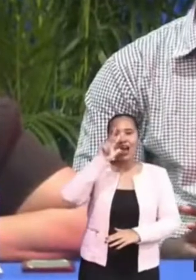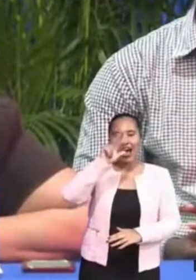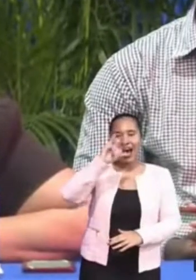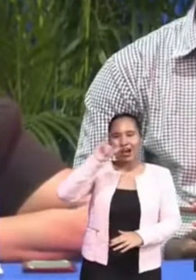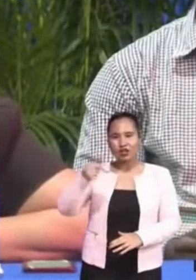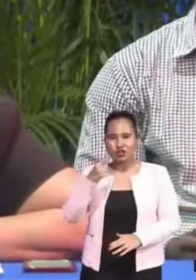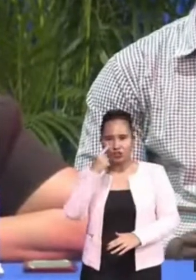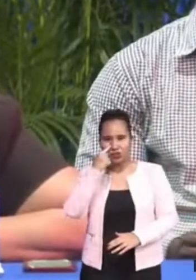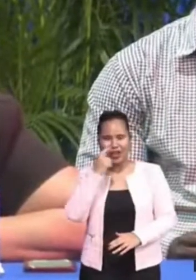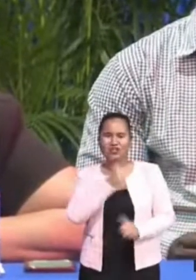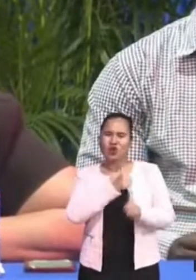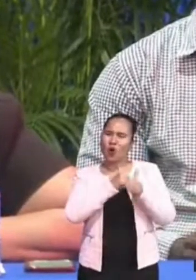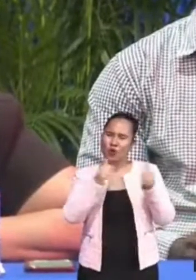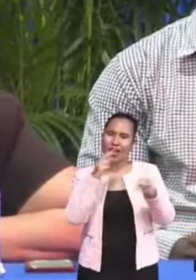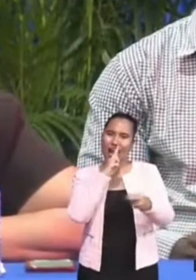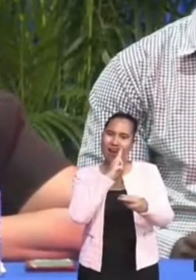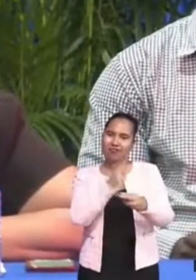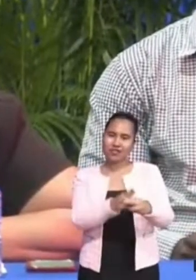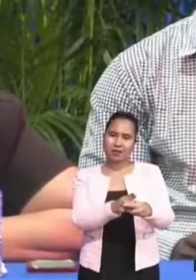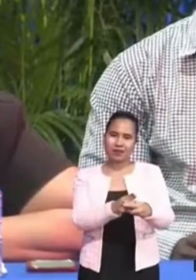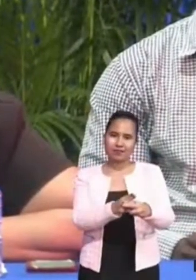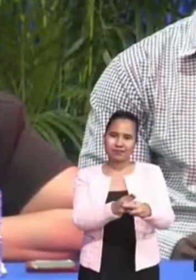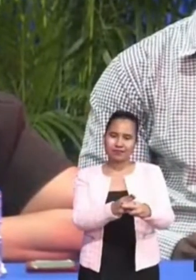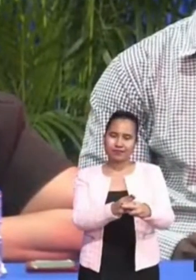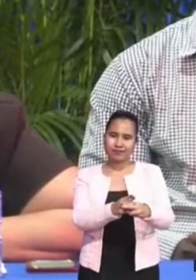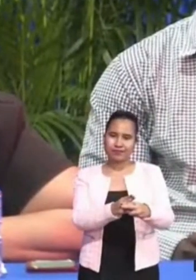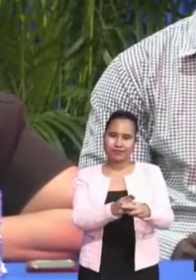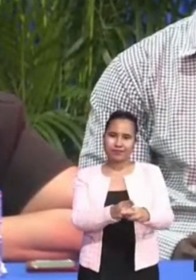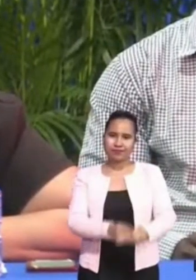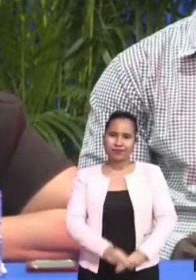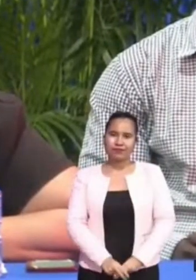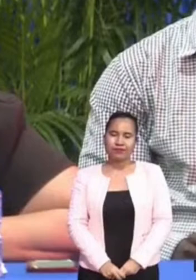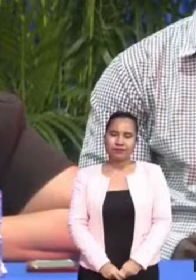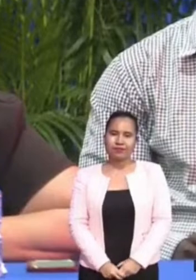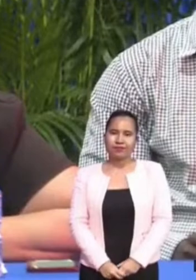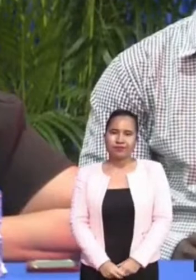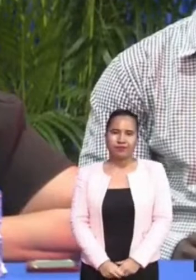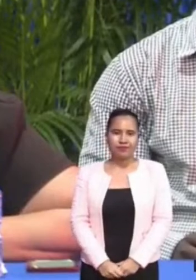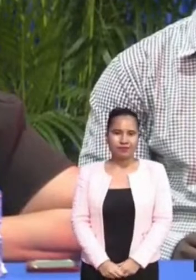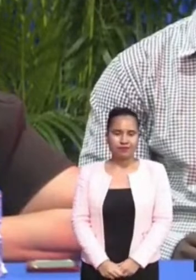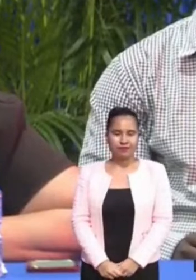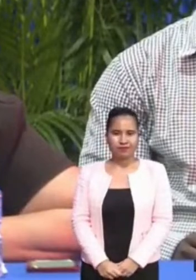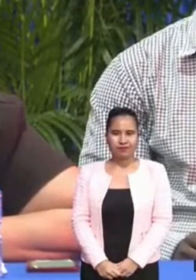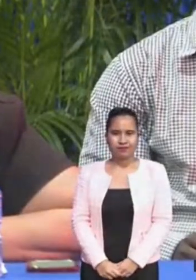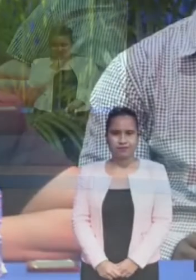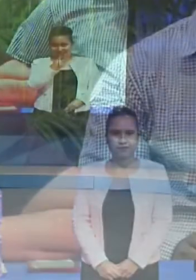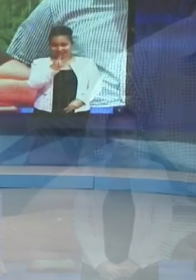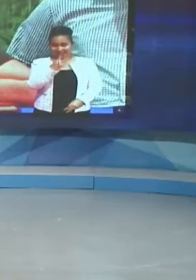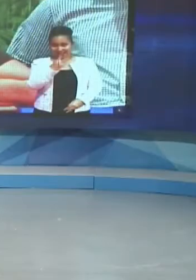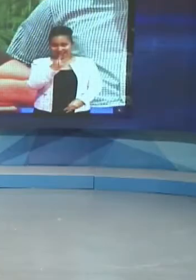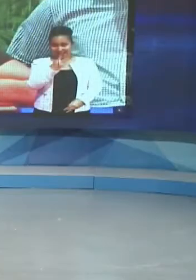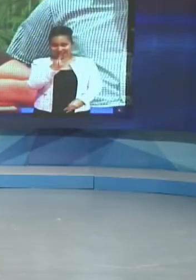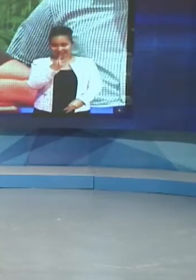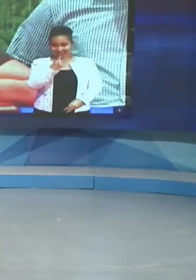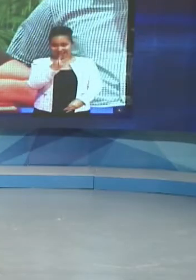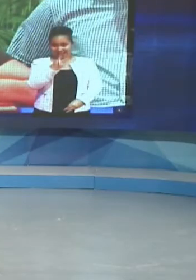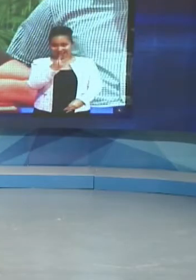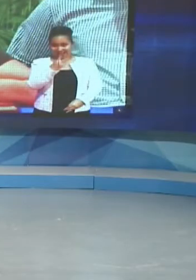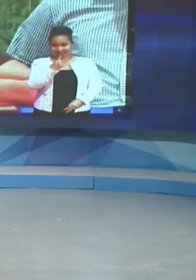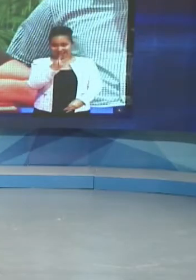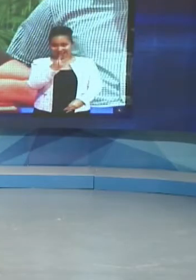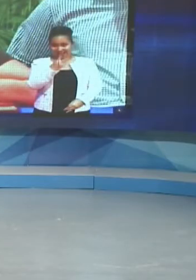Onderwijs, Wetenschap en Cultuur gisteren aan op de COVID-19 persconferentie. Verrier zegt dat het ministerie